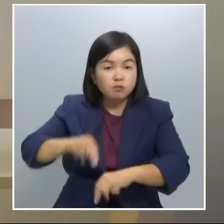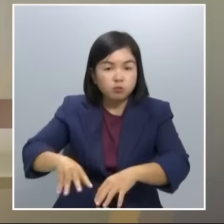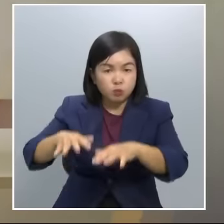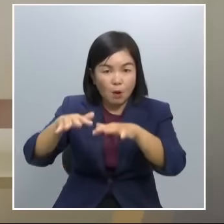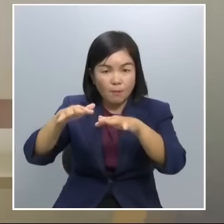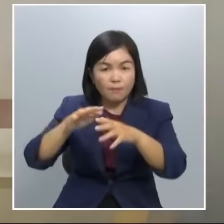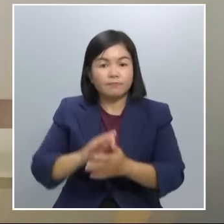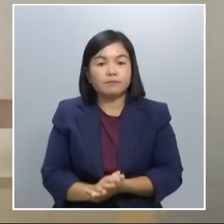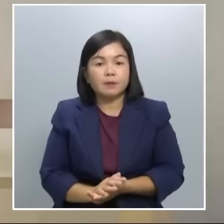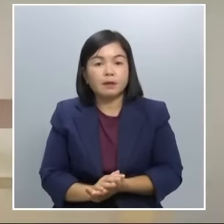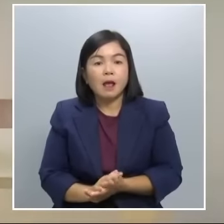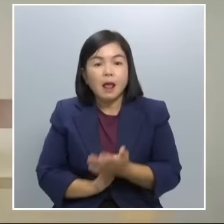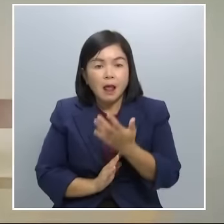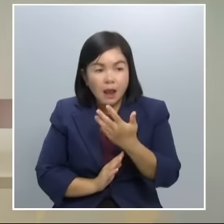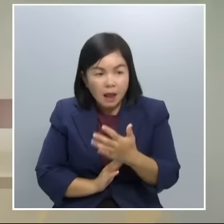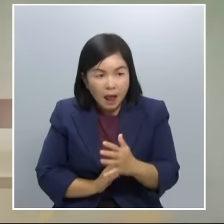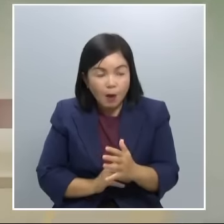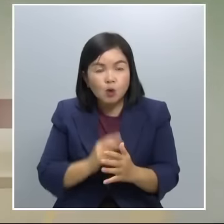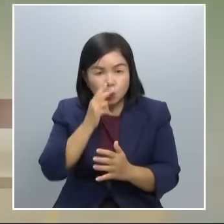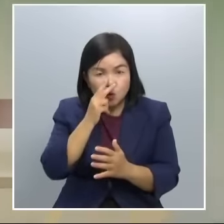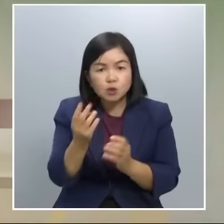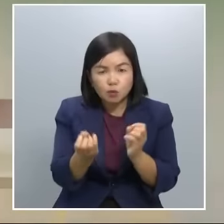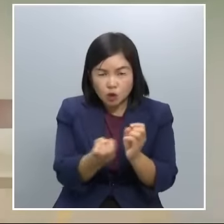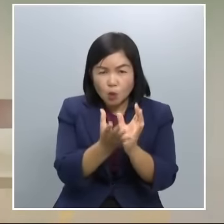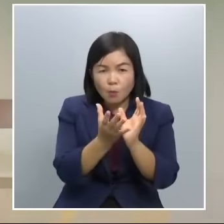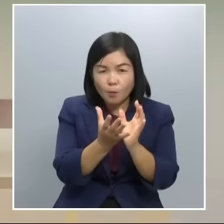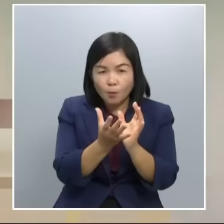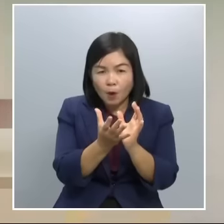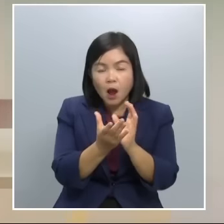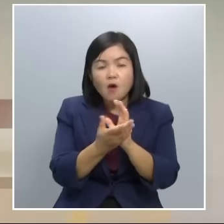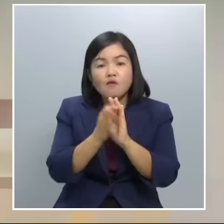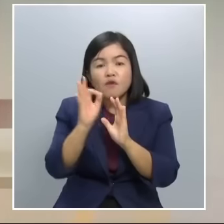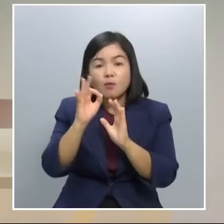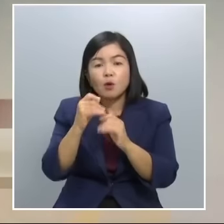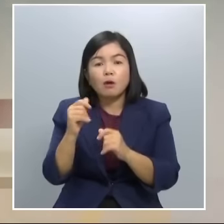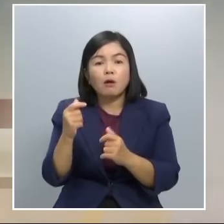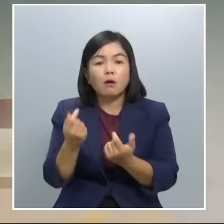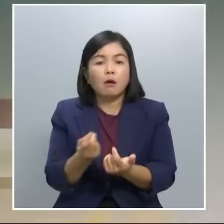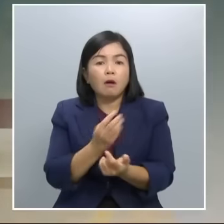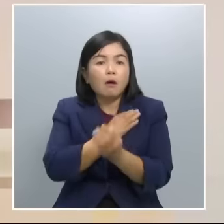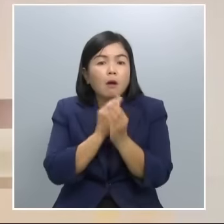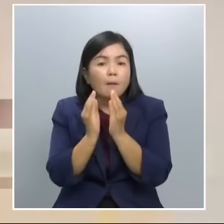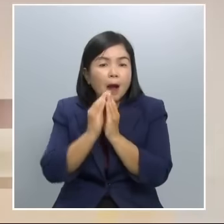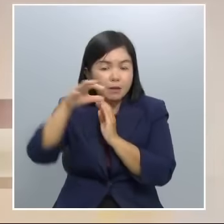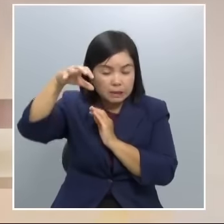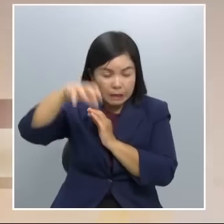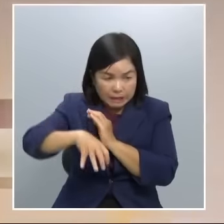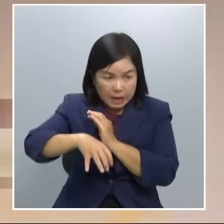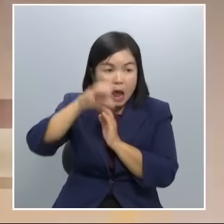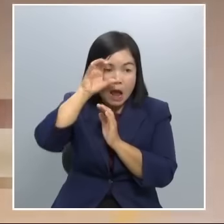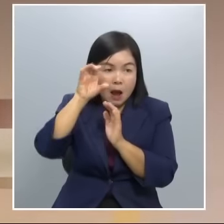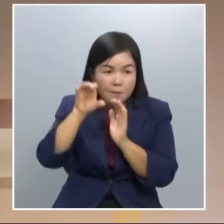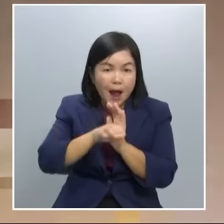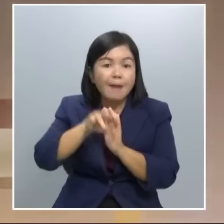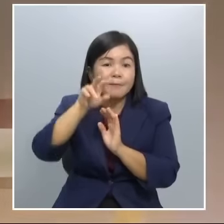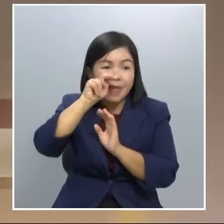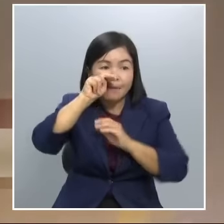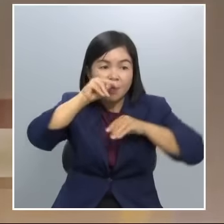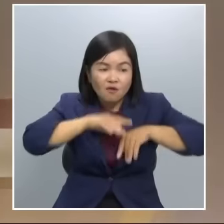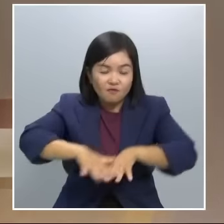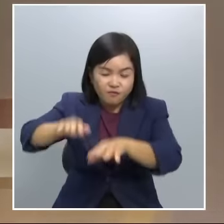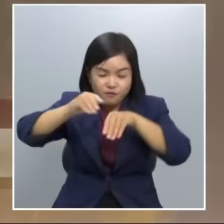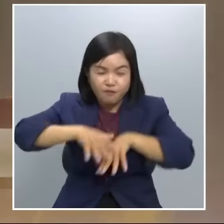หลังจากนั้นท่านผู้ชมดูความเสียหายซึ่ง Facebook ของวัดผาลาดได้โพสต์ภาพระบุข้อความ